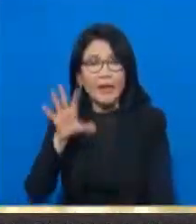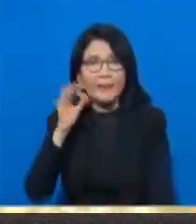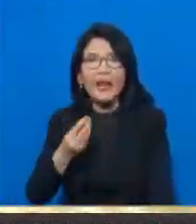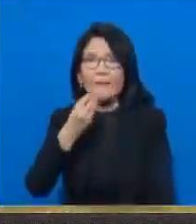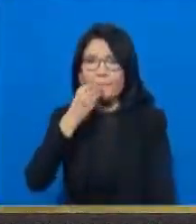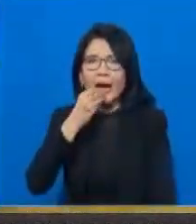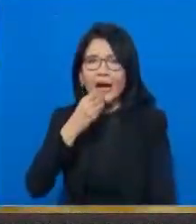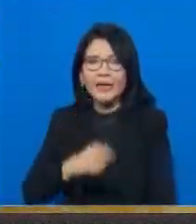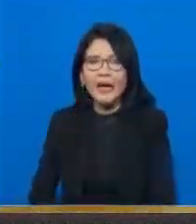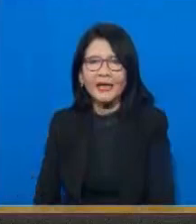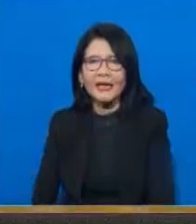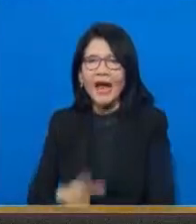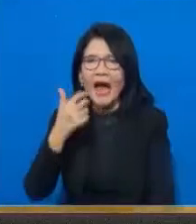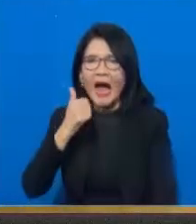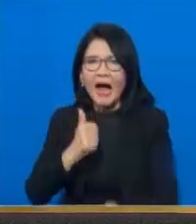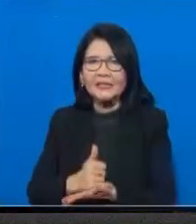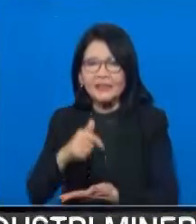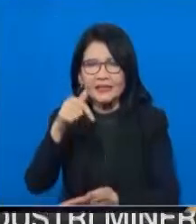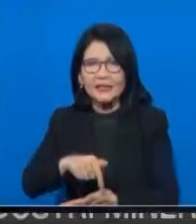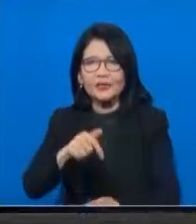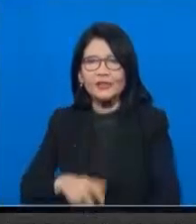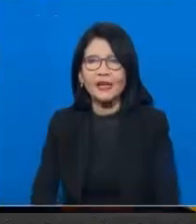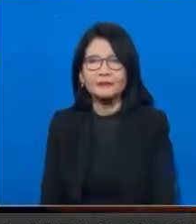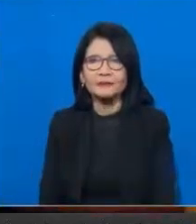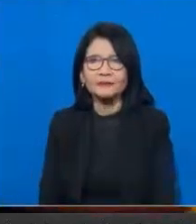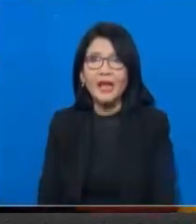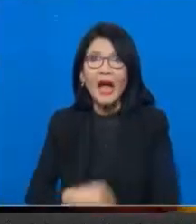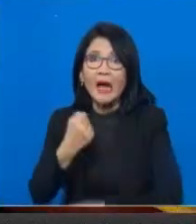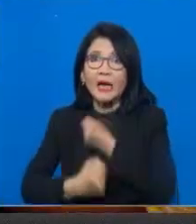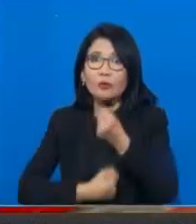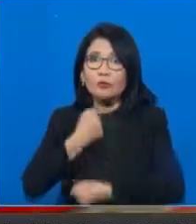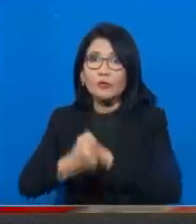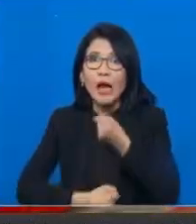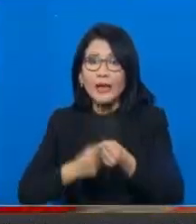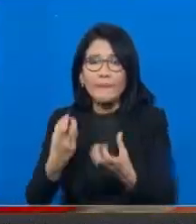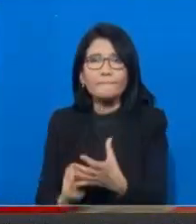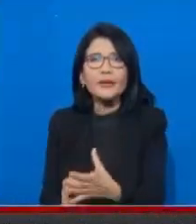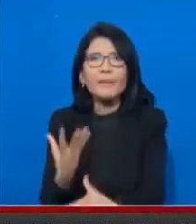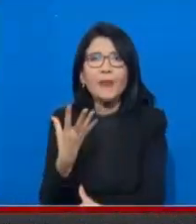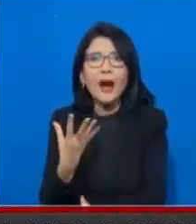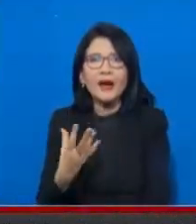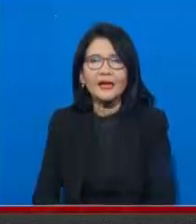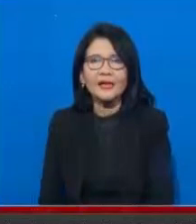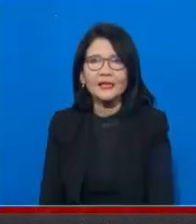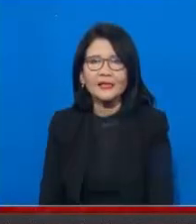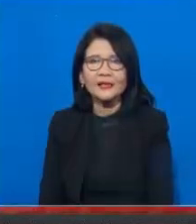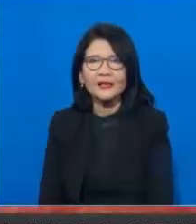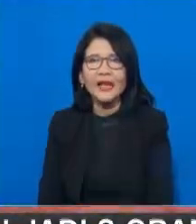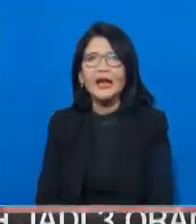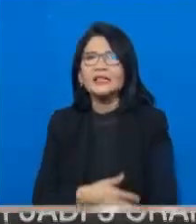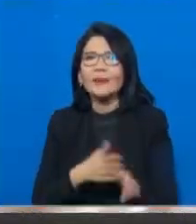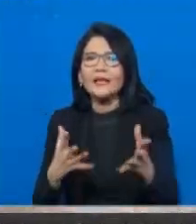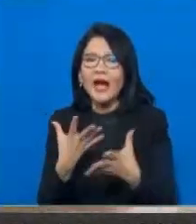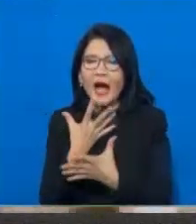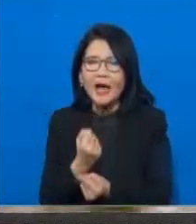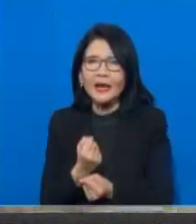negeri alih-alih produk impor. Agar usaha rumahan dalam negeri pun bisa berumur panjang sepanjang harapan doa